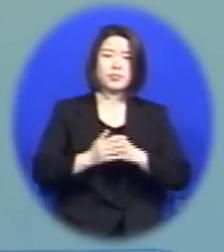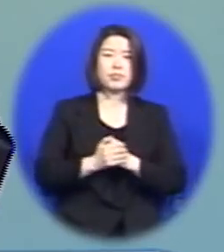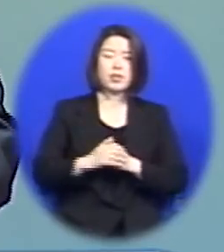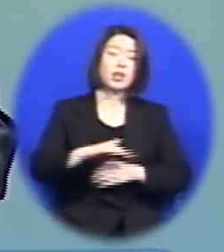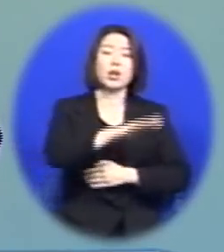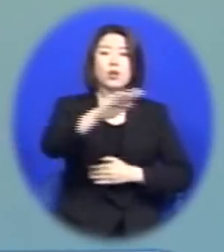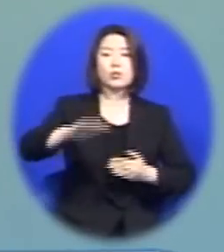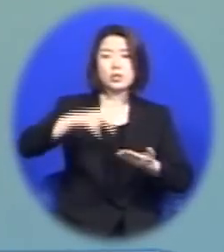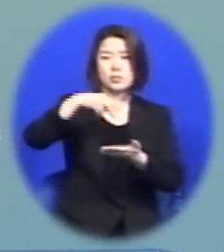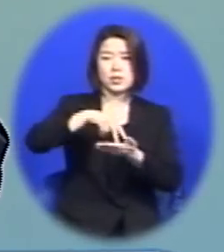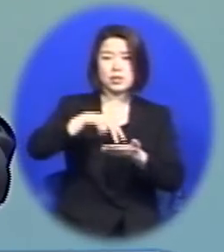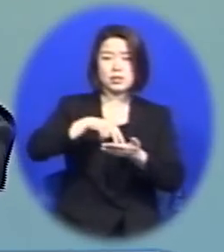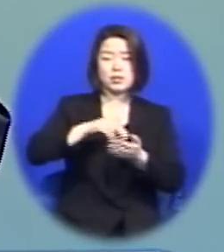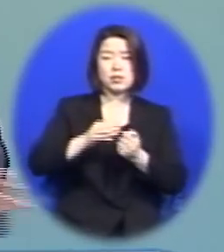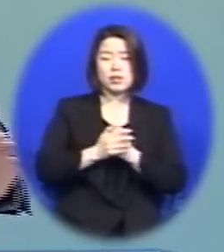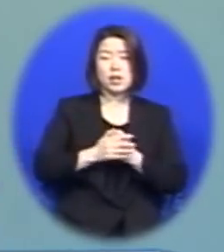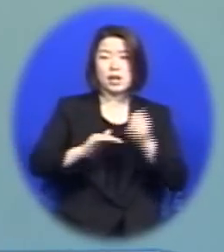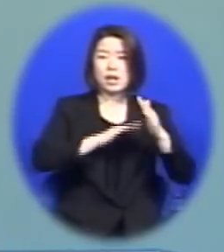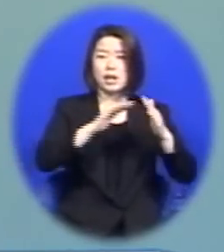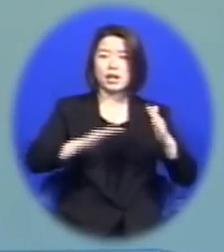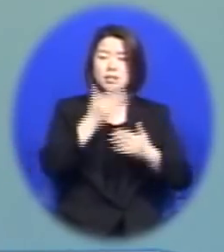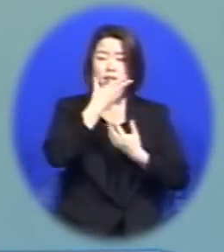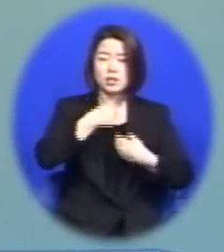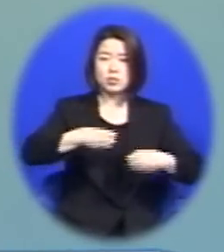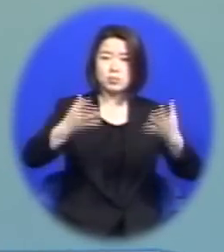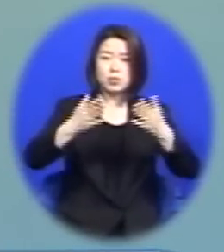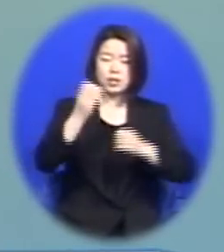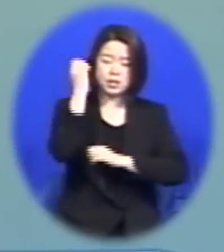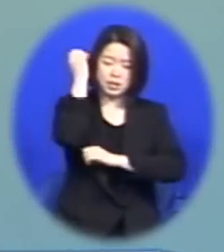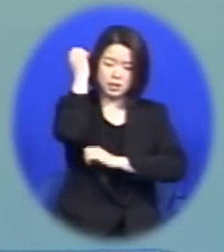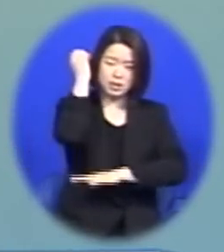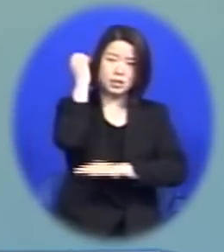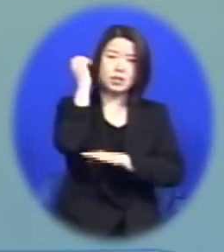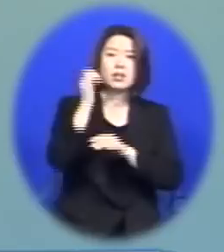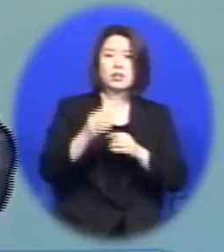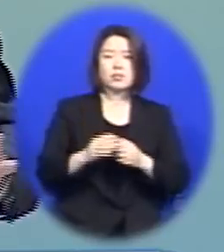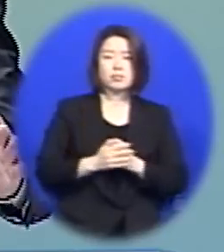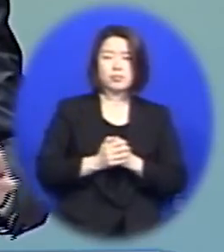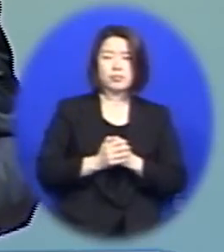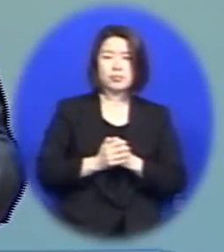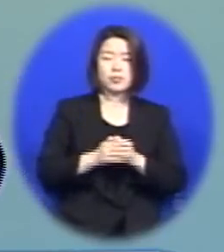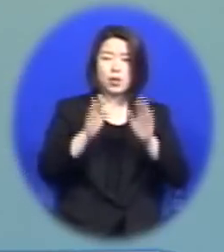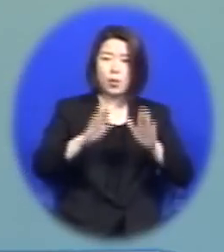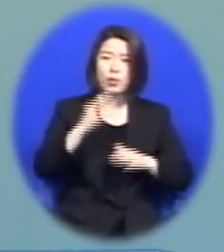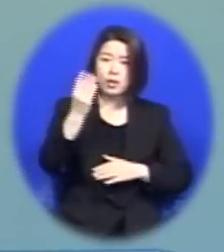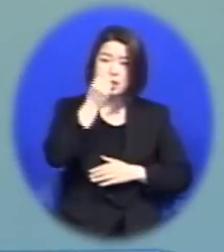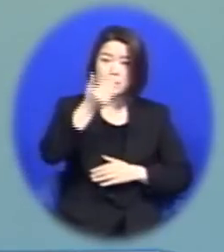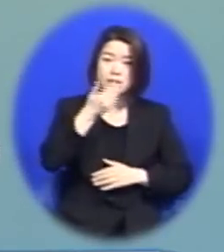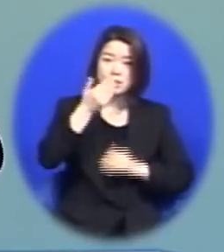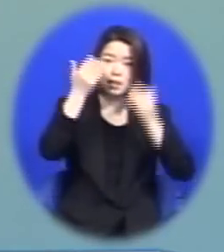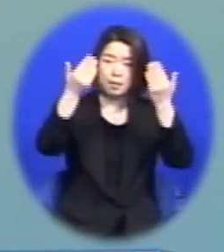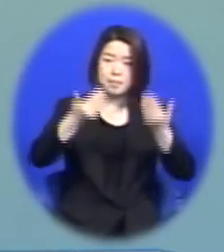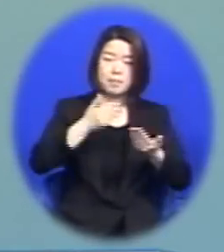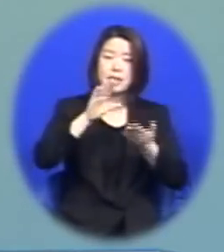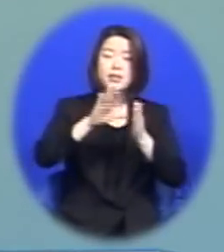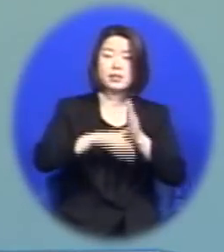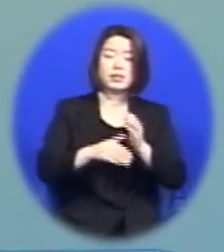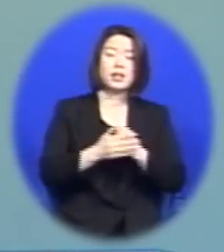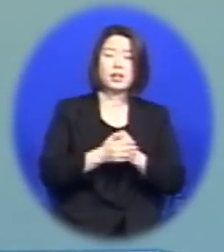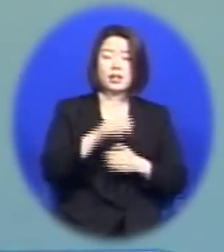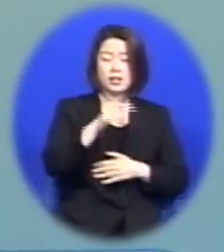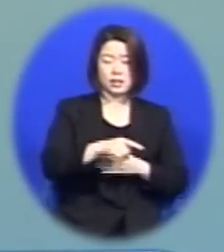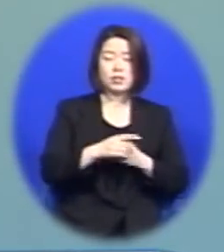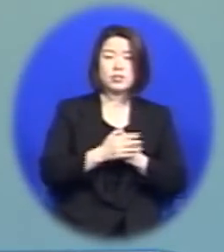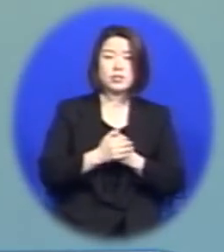우리에게 있어서 가정에 축복이 가장 기본입니다 오늘 성찬을 받으실 때 이 성찬은